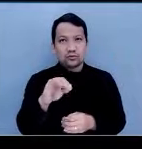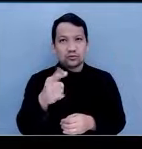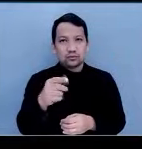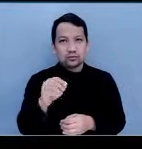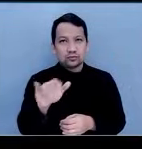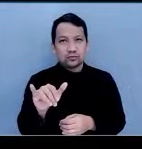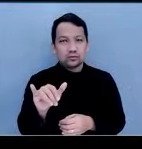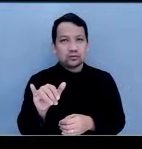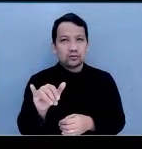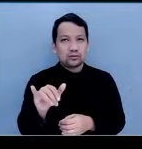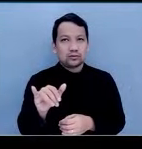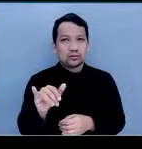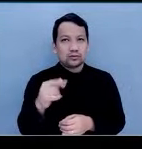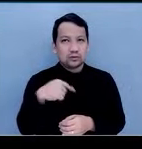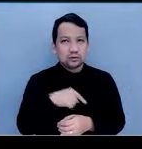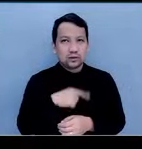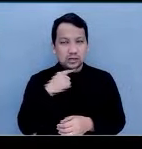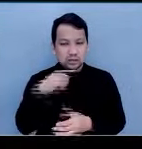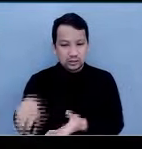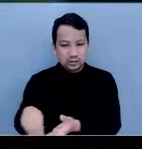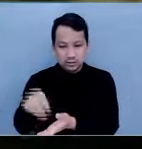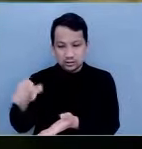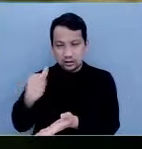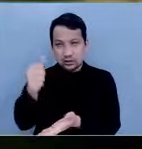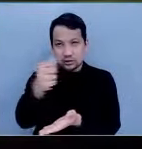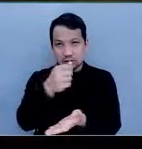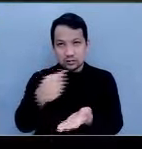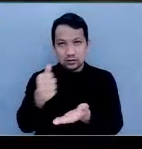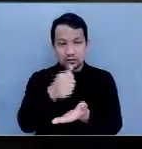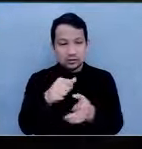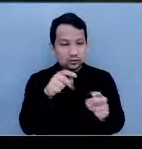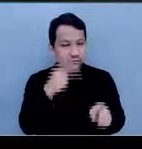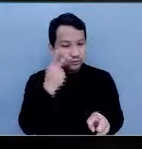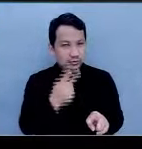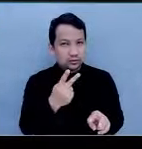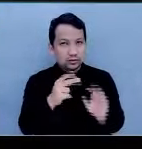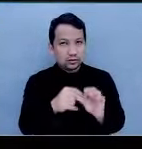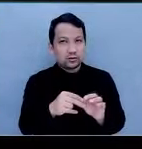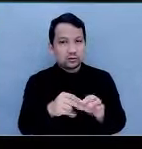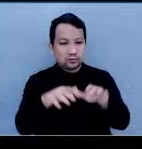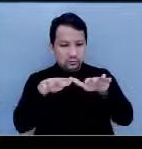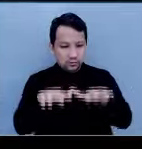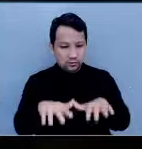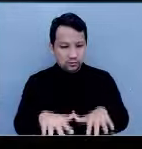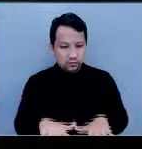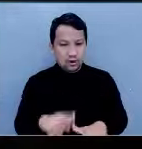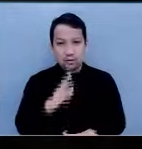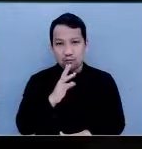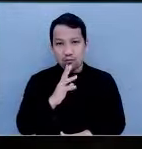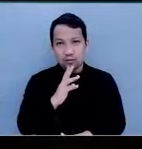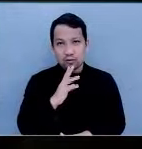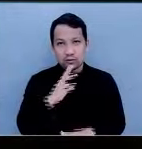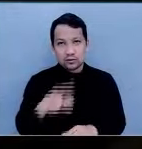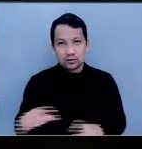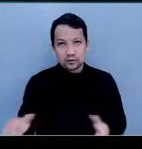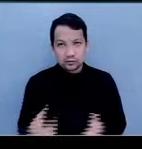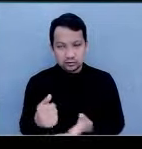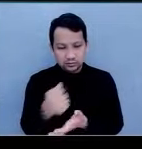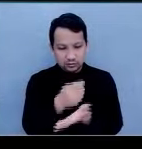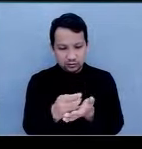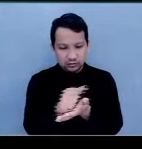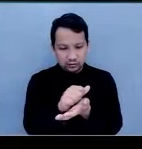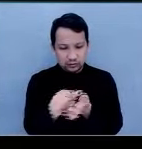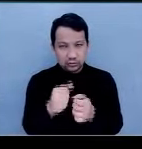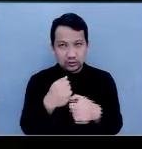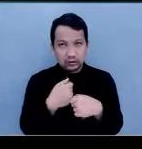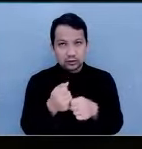yung mga buhangin na nakita ko nung paghupa ng baha. So, ginawa ko siyang art.